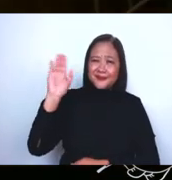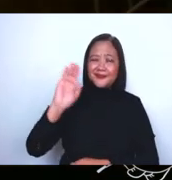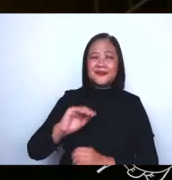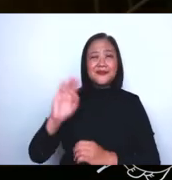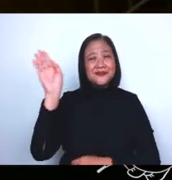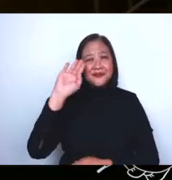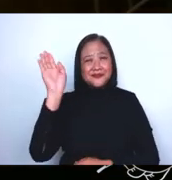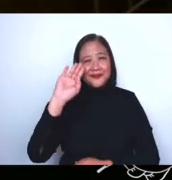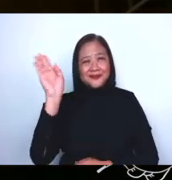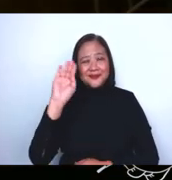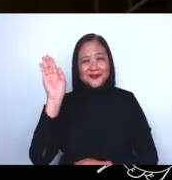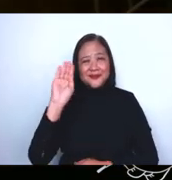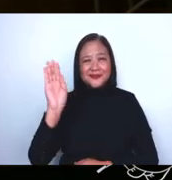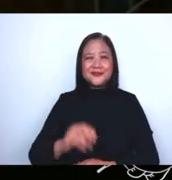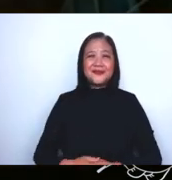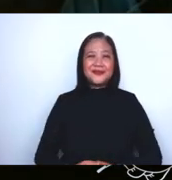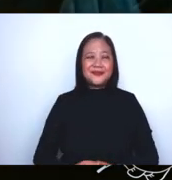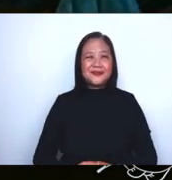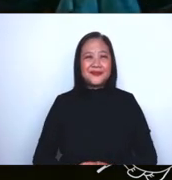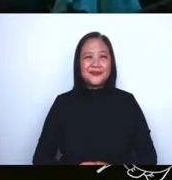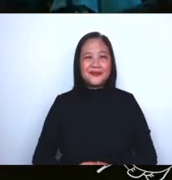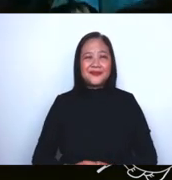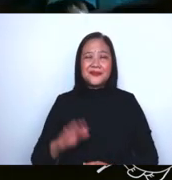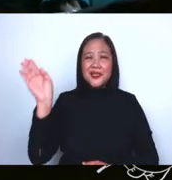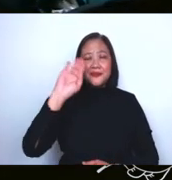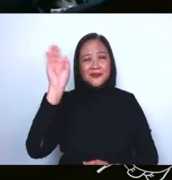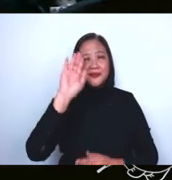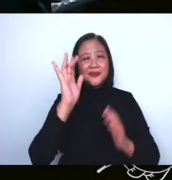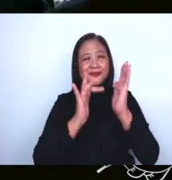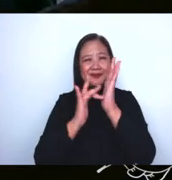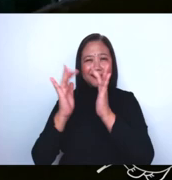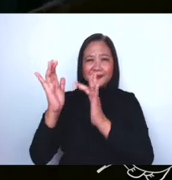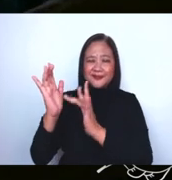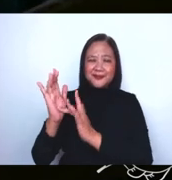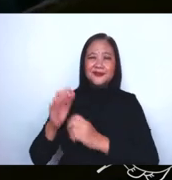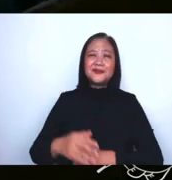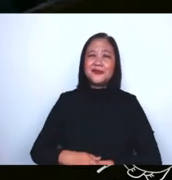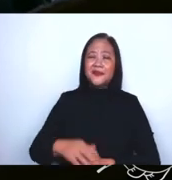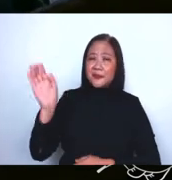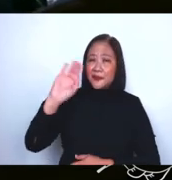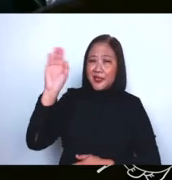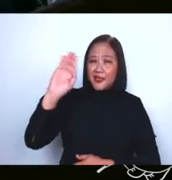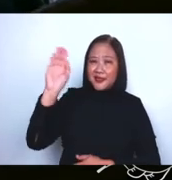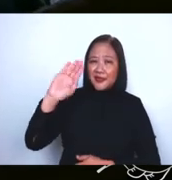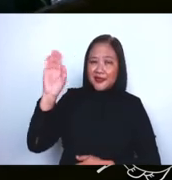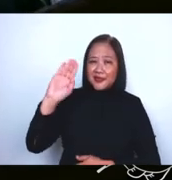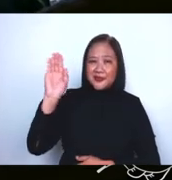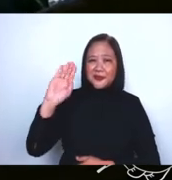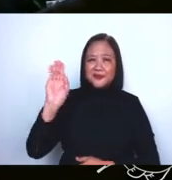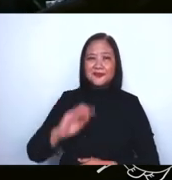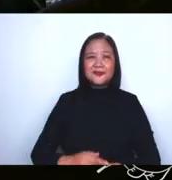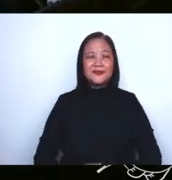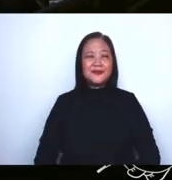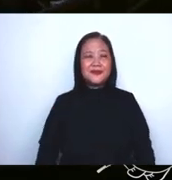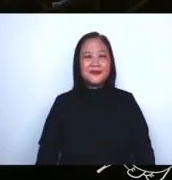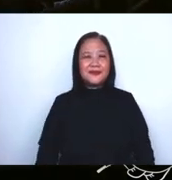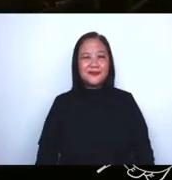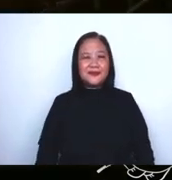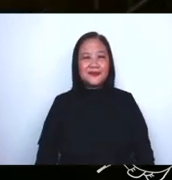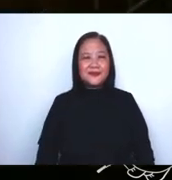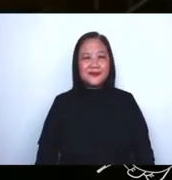Babay! Babay! Babay, Jesus! Babay!